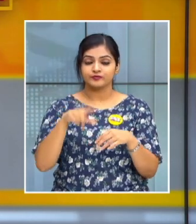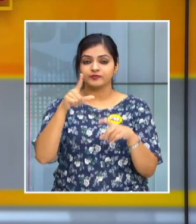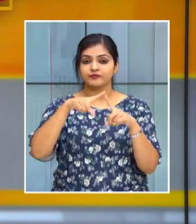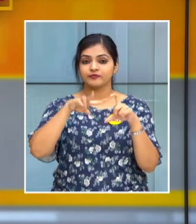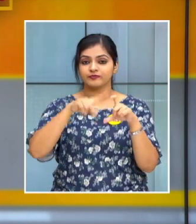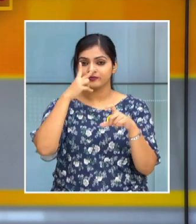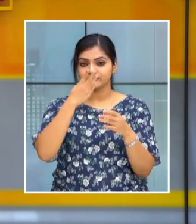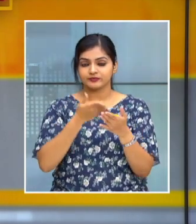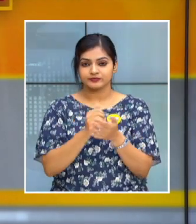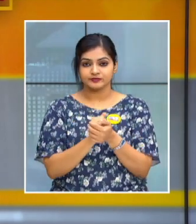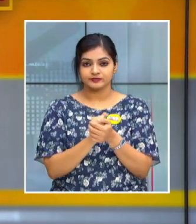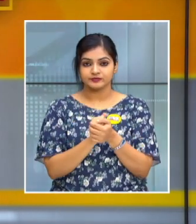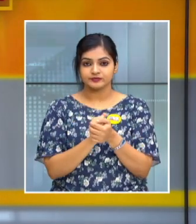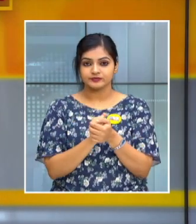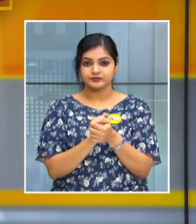ദൃശ്യങ്ങളാണ് ഇപ്പോൾ നമ്മൾ കണ്ടത്.